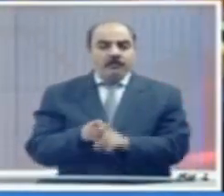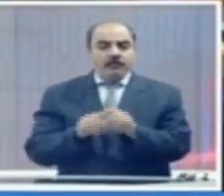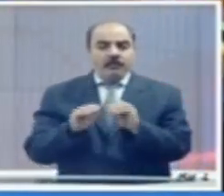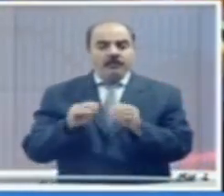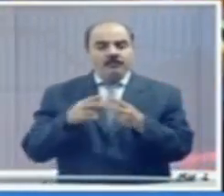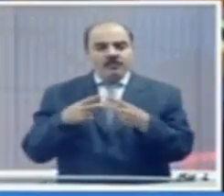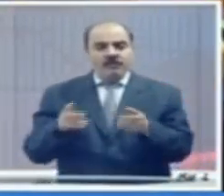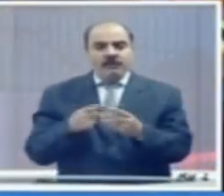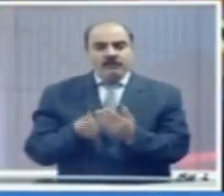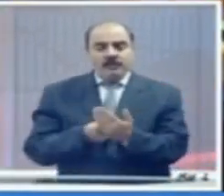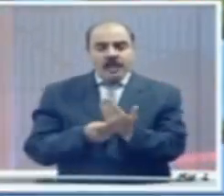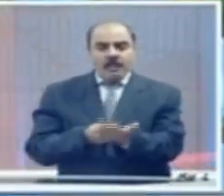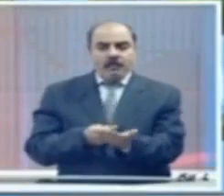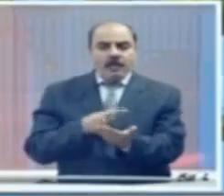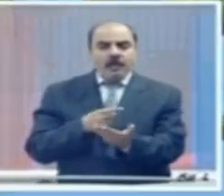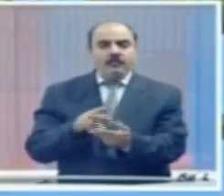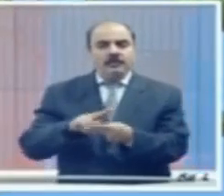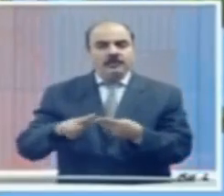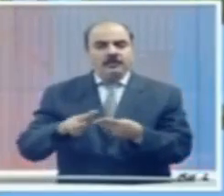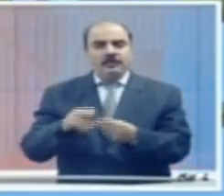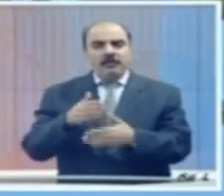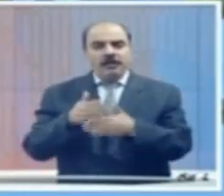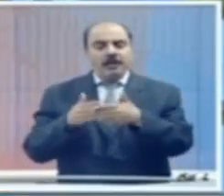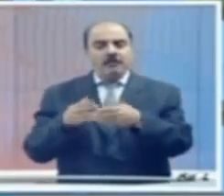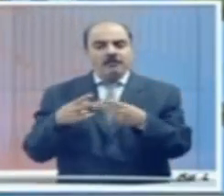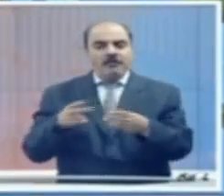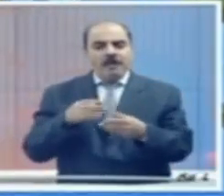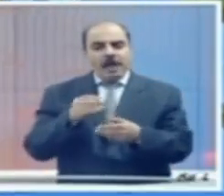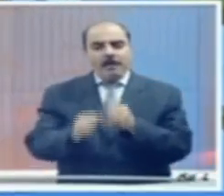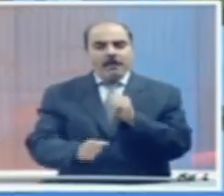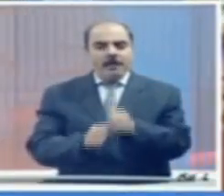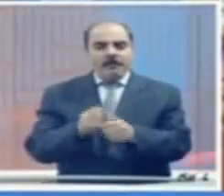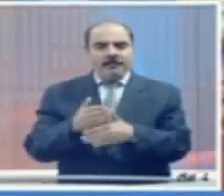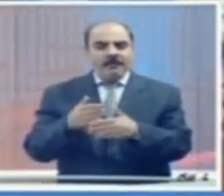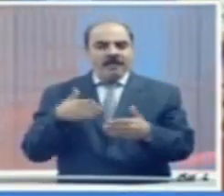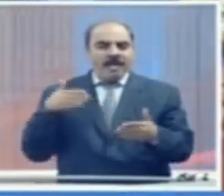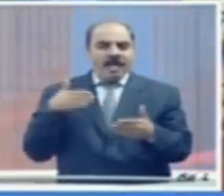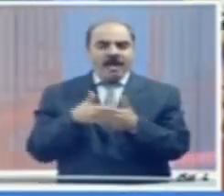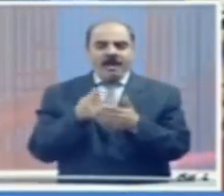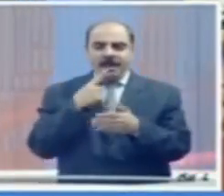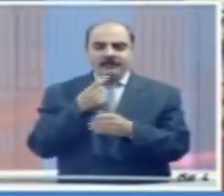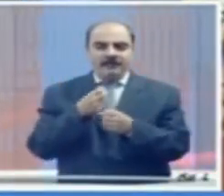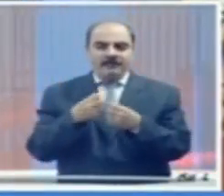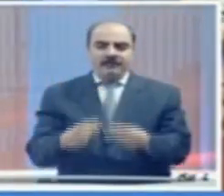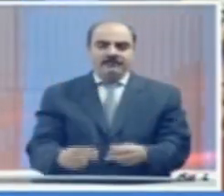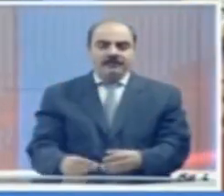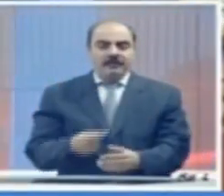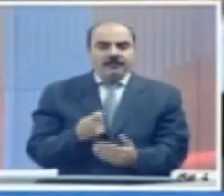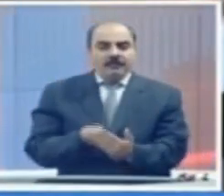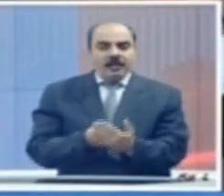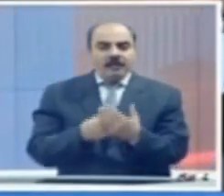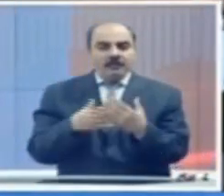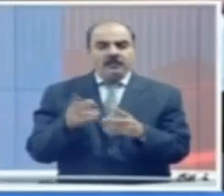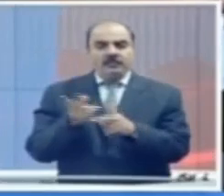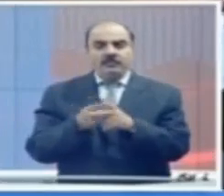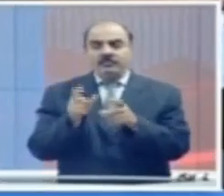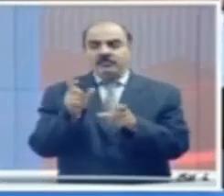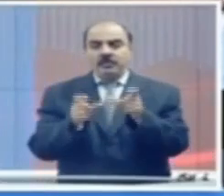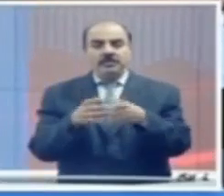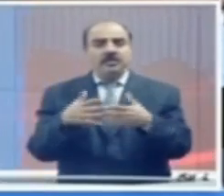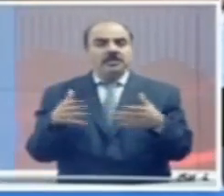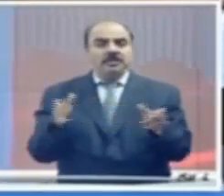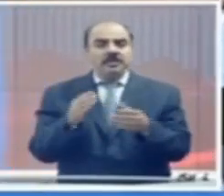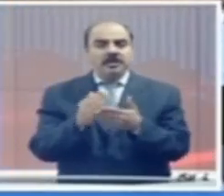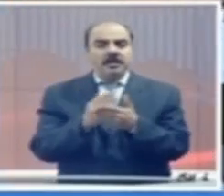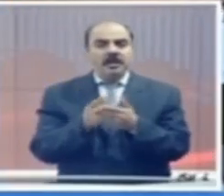صعيد آخر، وافق المجلس على مد فترة التقدم للتصالح في مخالفات البناء حتى نهاية العام، استجابة لمطالب عدد